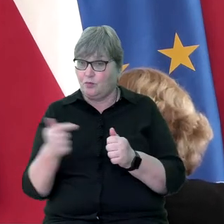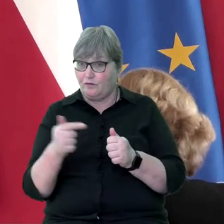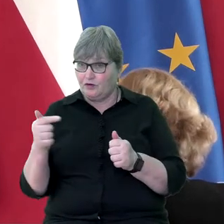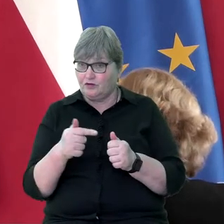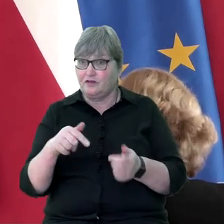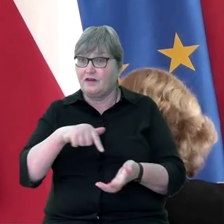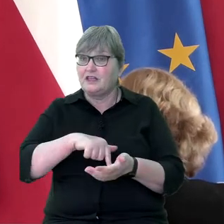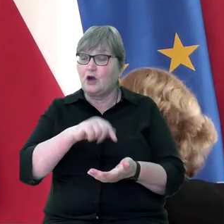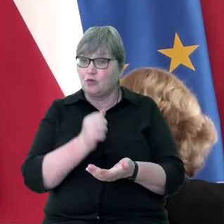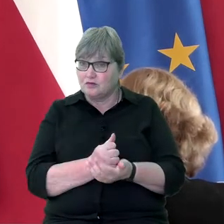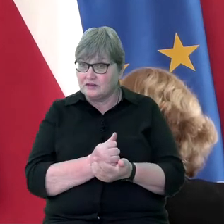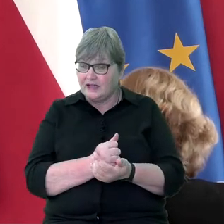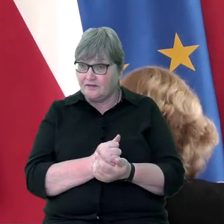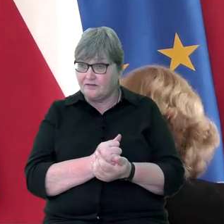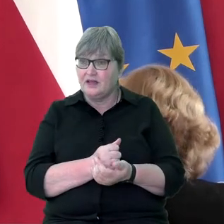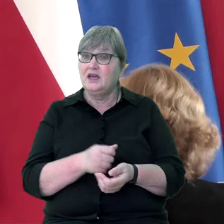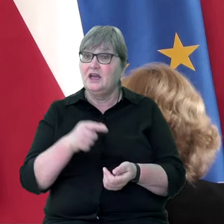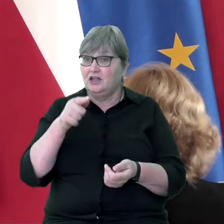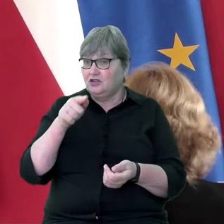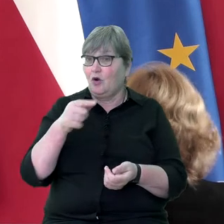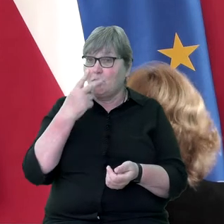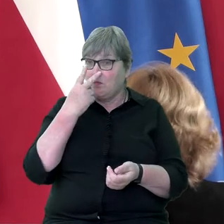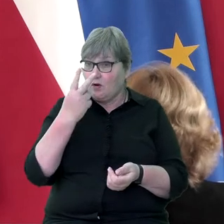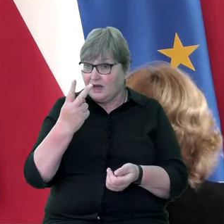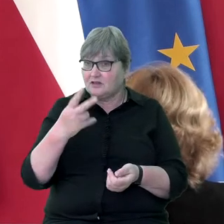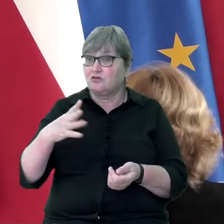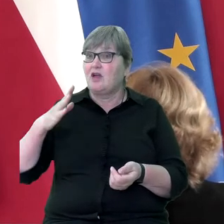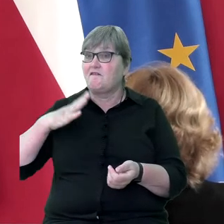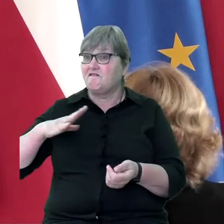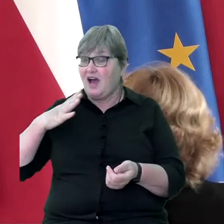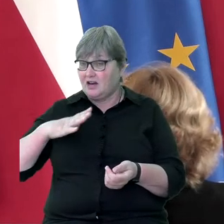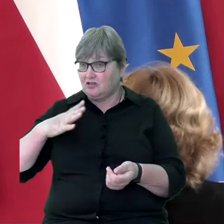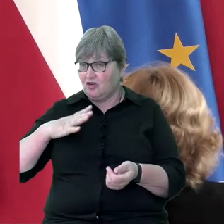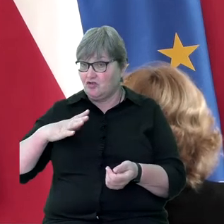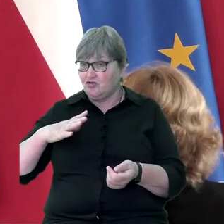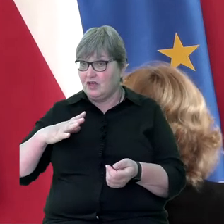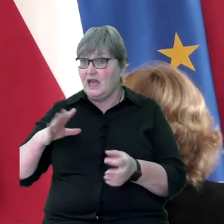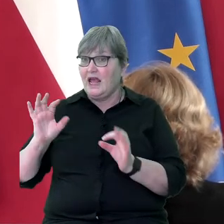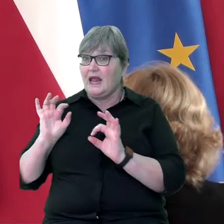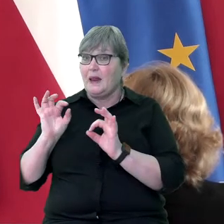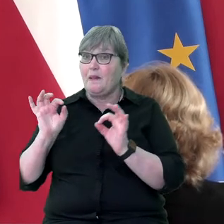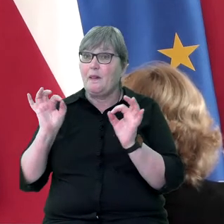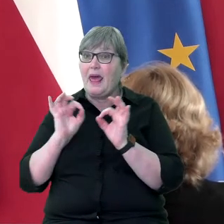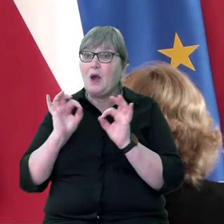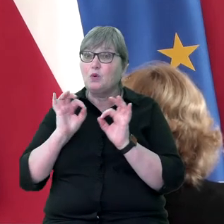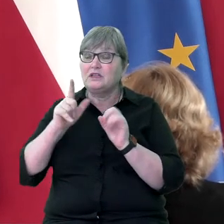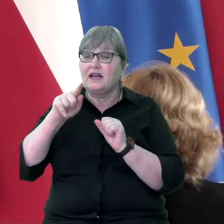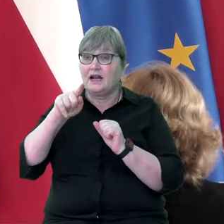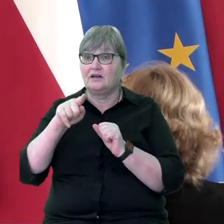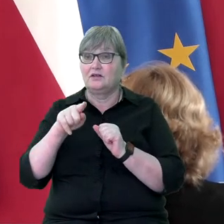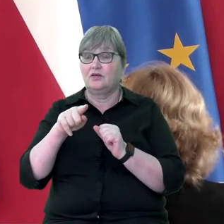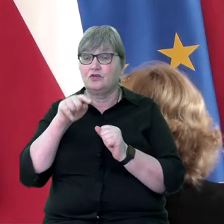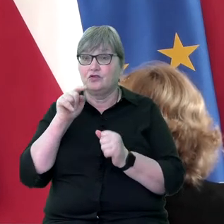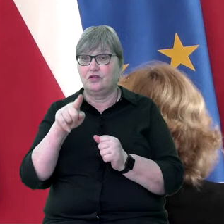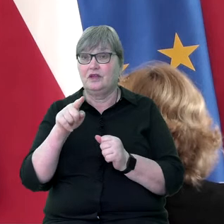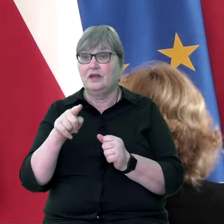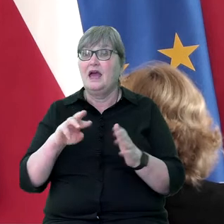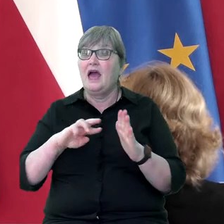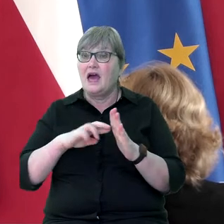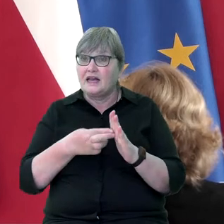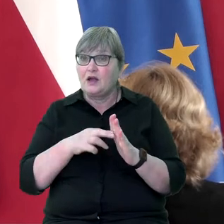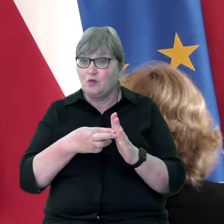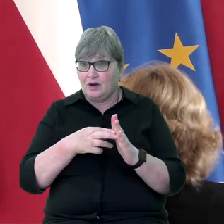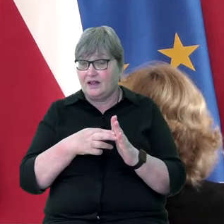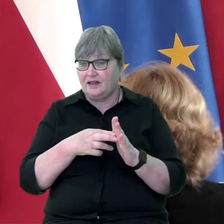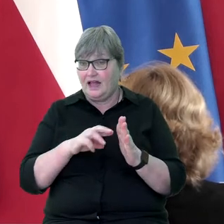niewątpliwie podkreślał wartość i przede wszystkim taką neutralność regulacji dotyczącej właśnie administracji państwowej. Ale